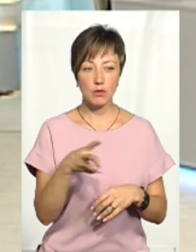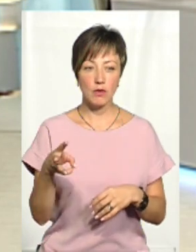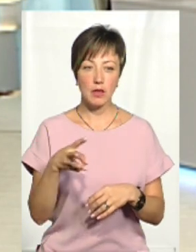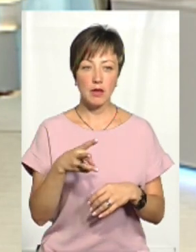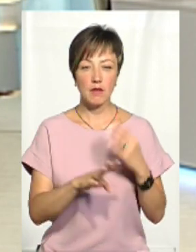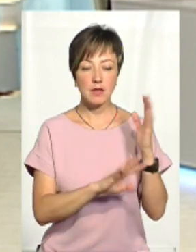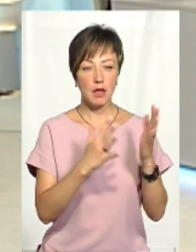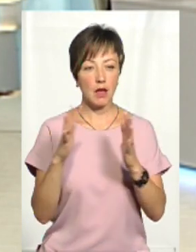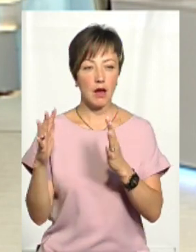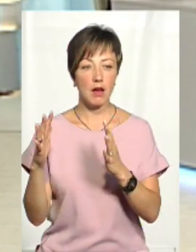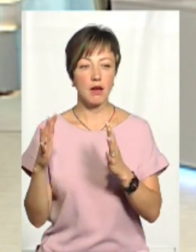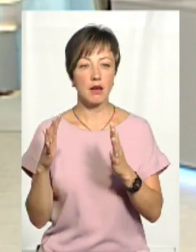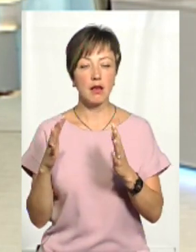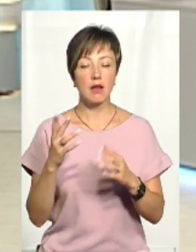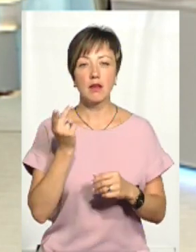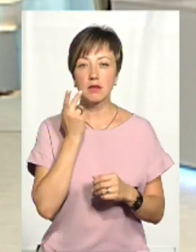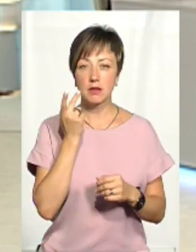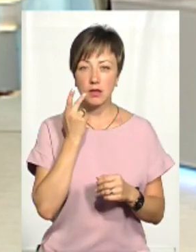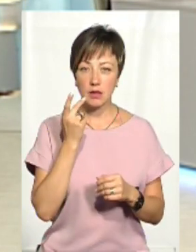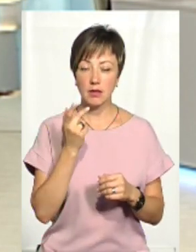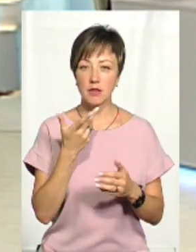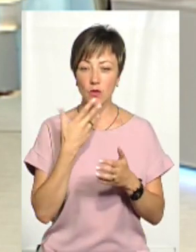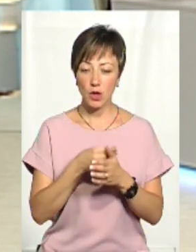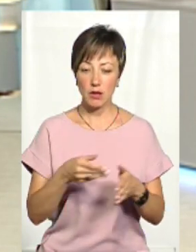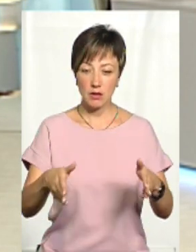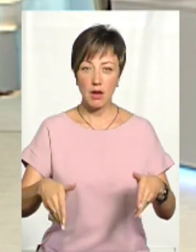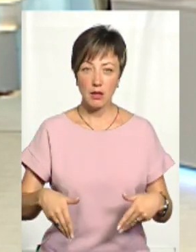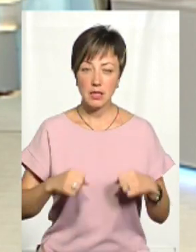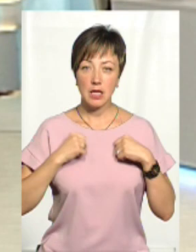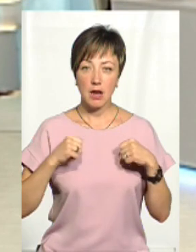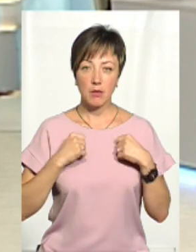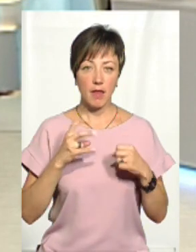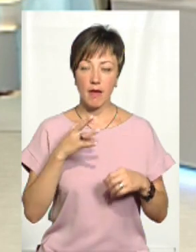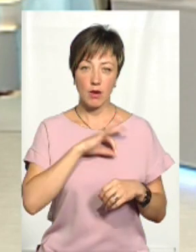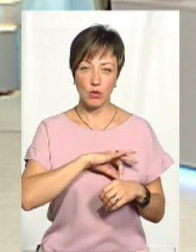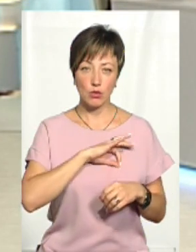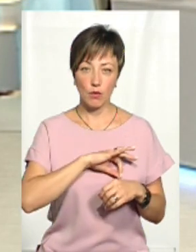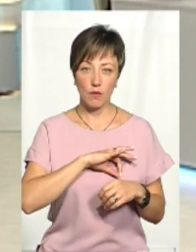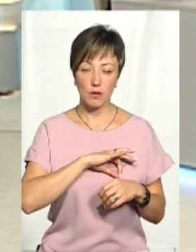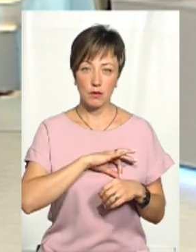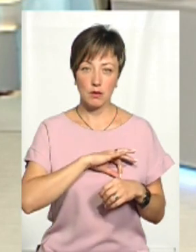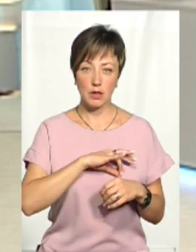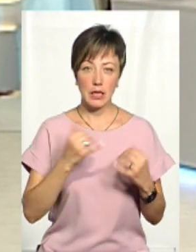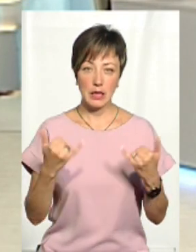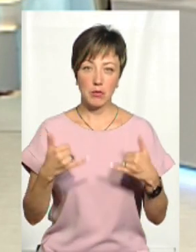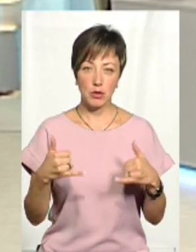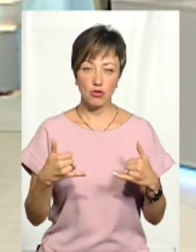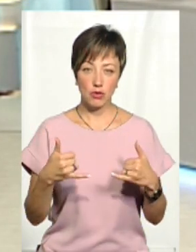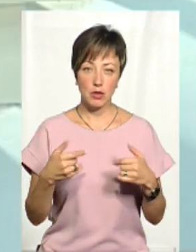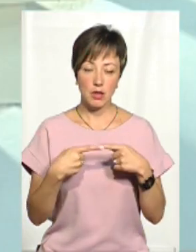в садках, так як ми, як правило, на своїх присадибних ділянках ми стараємося не використовувати